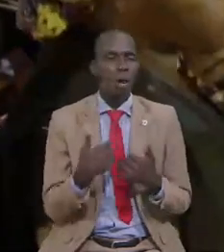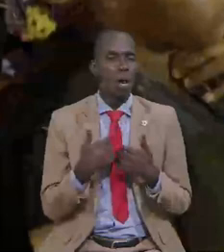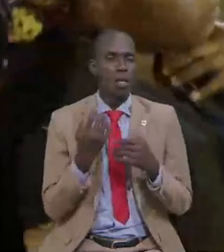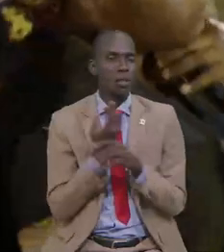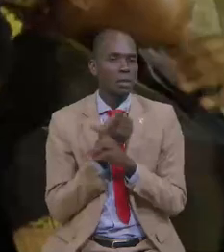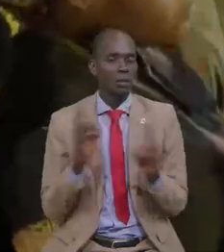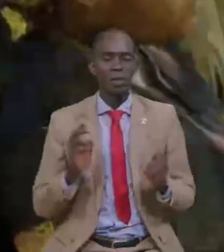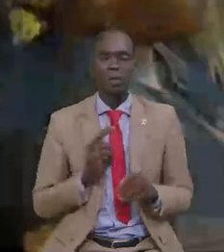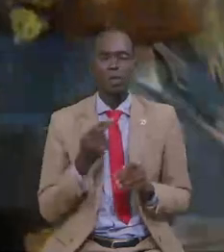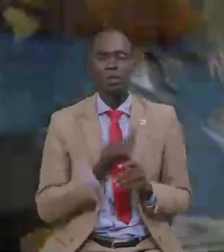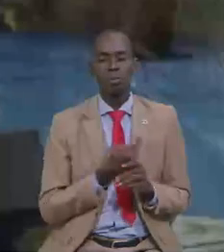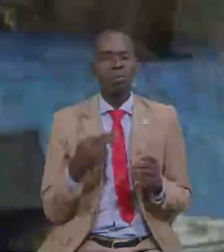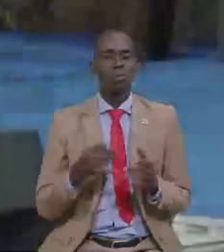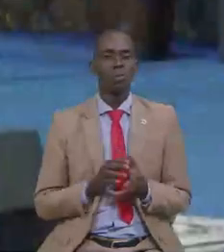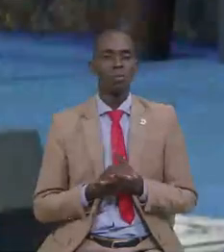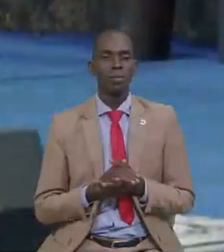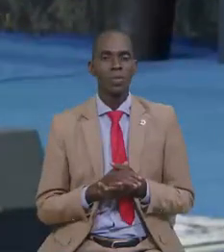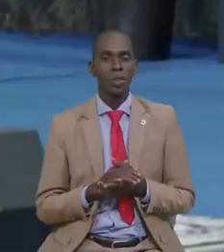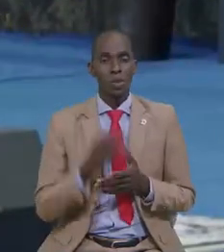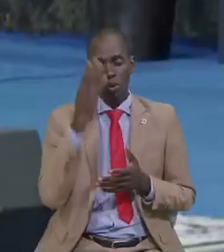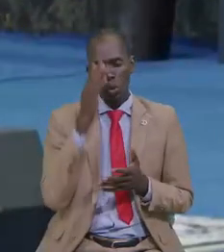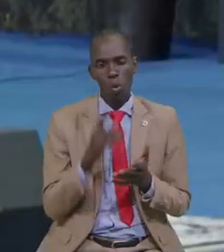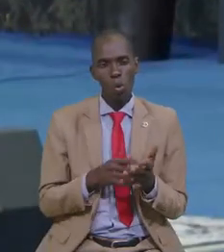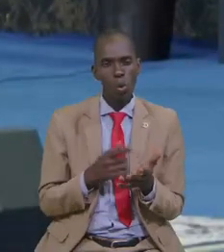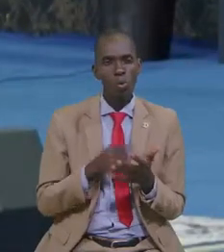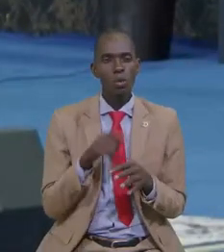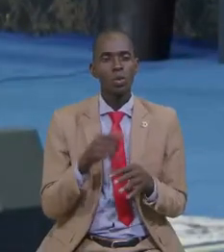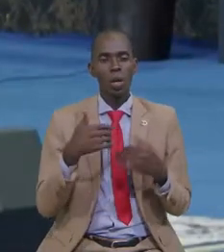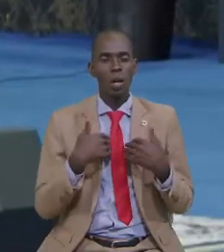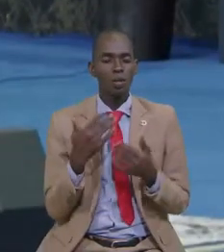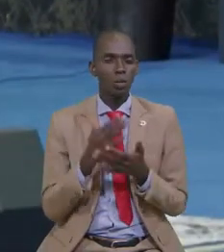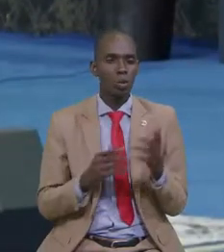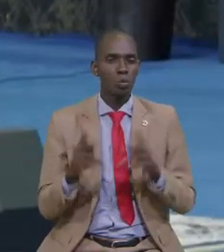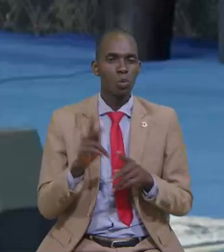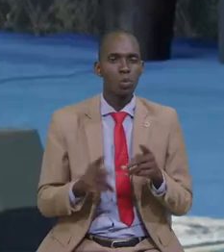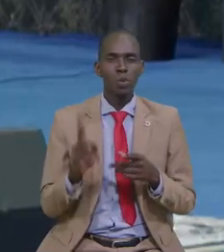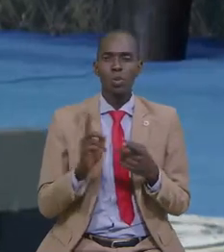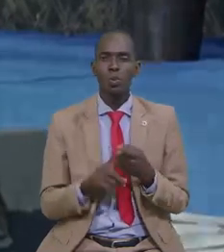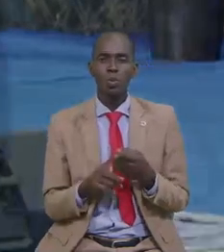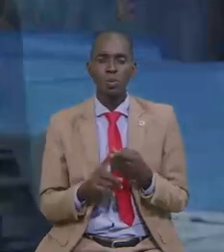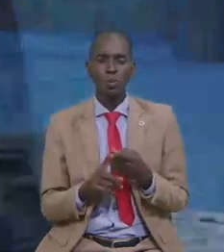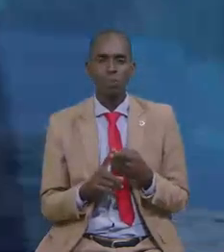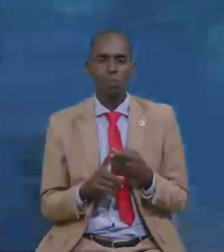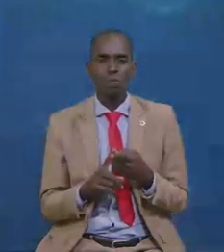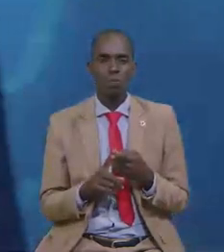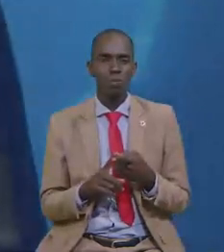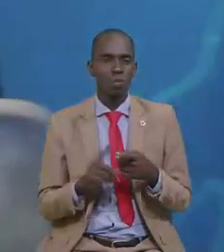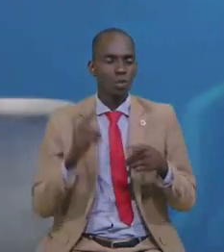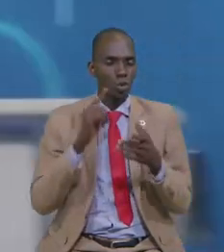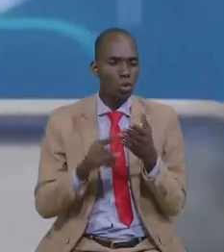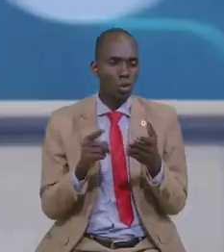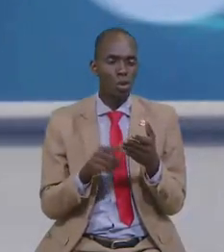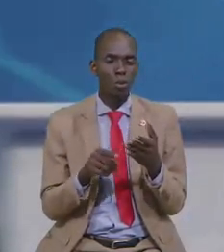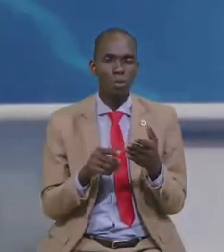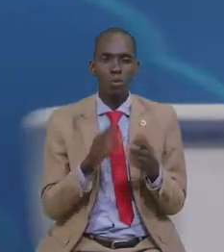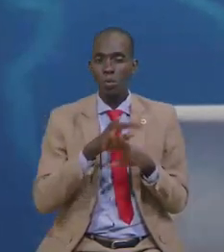qu'il nous a délivrés. Il l'a déjà fait. Parfois, vous avez quelque chose que vous ne savez pas avoir.